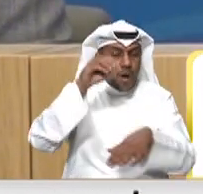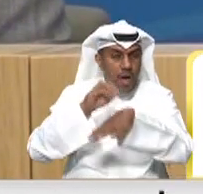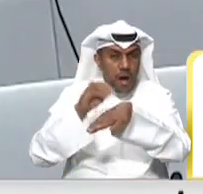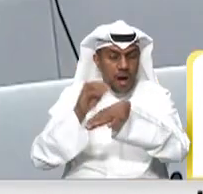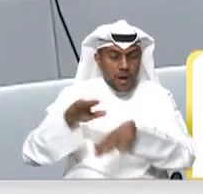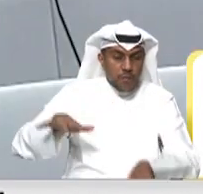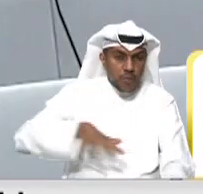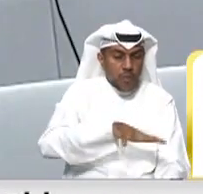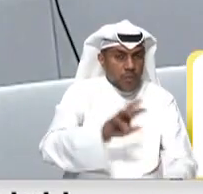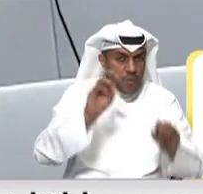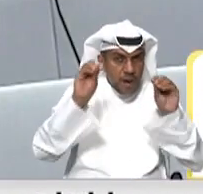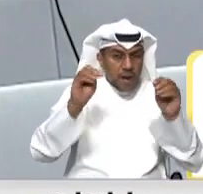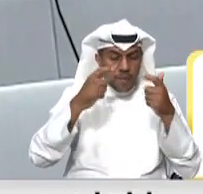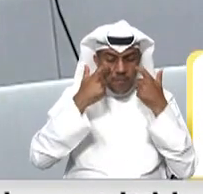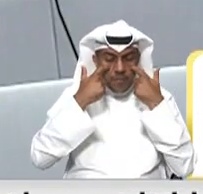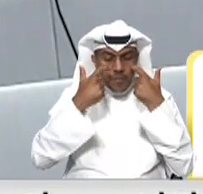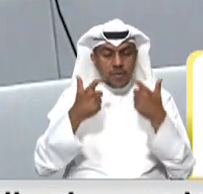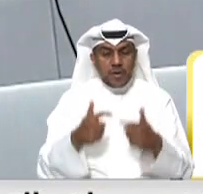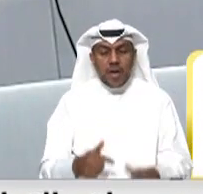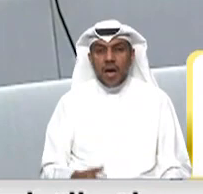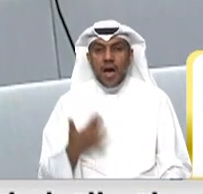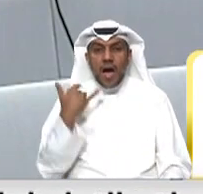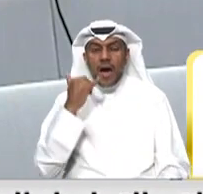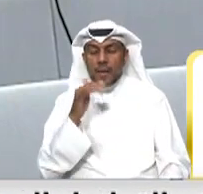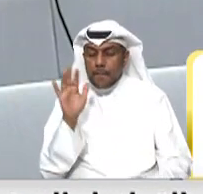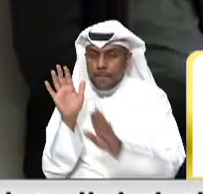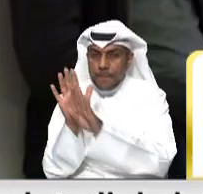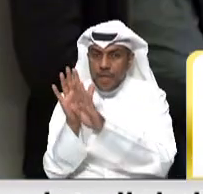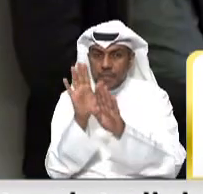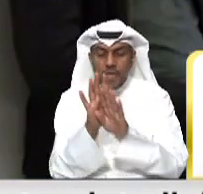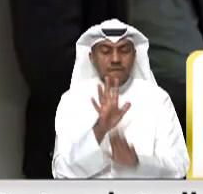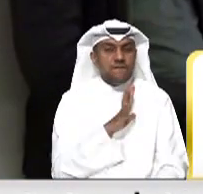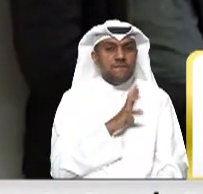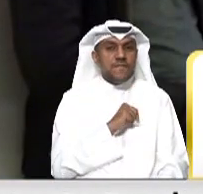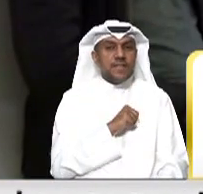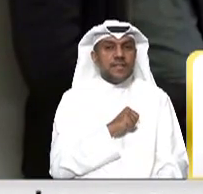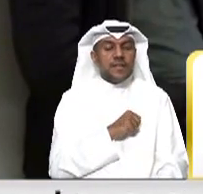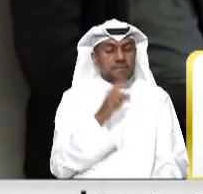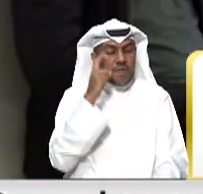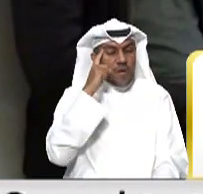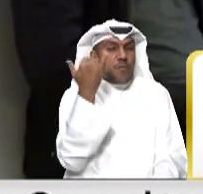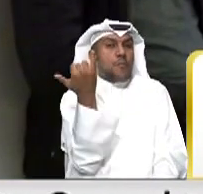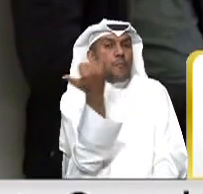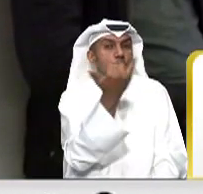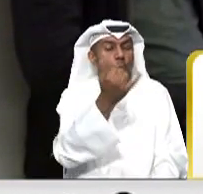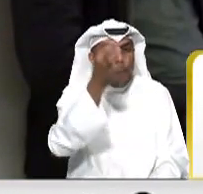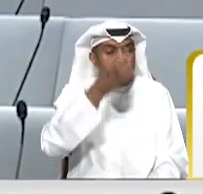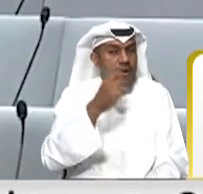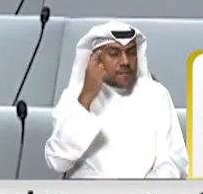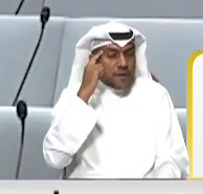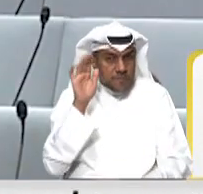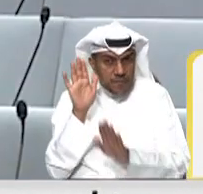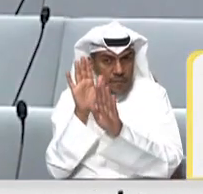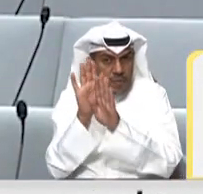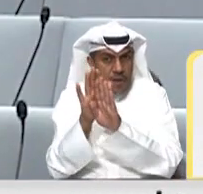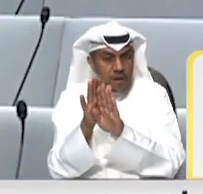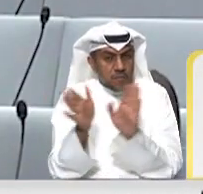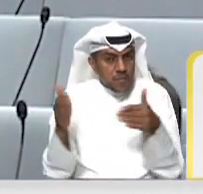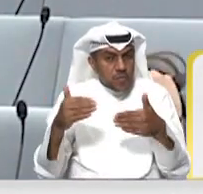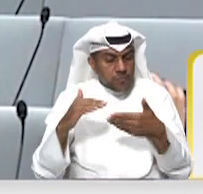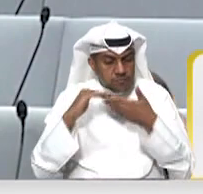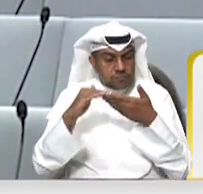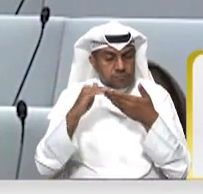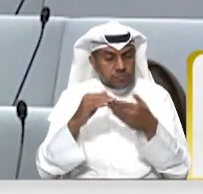جنيف قال إن الدعم العربي للفلسطينيين يمثل مصدرا مهما لتمويل الوكالة، ومن بينه